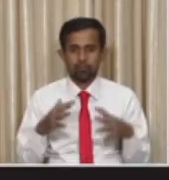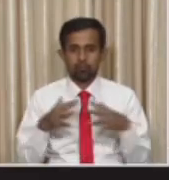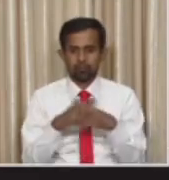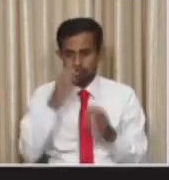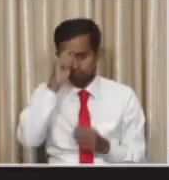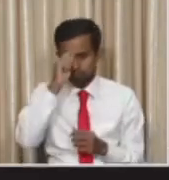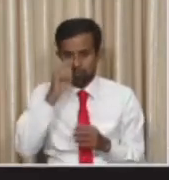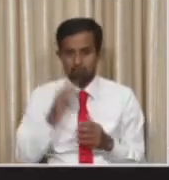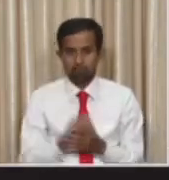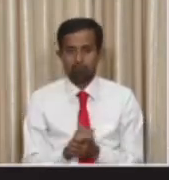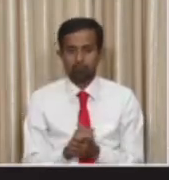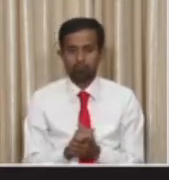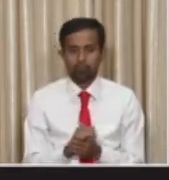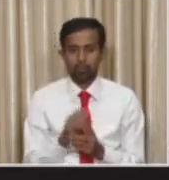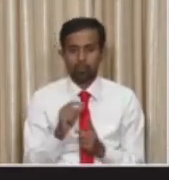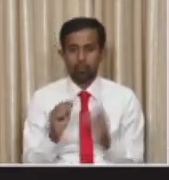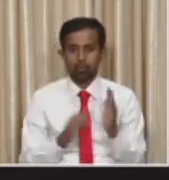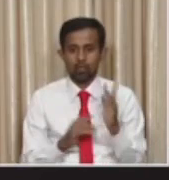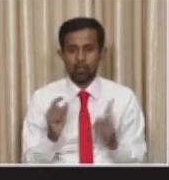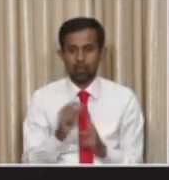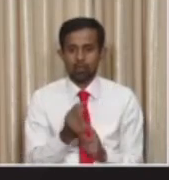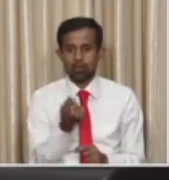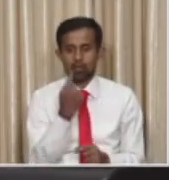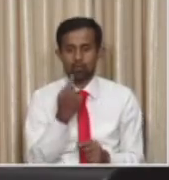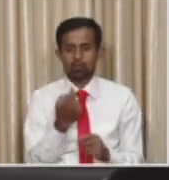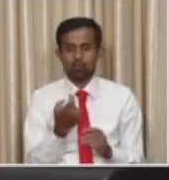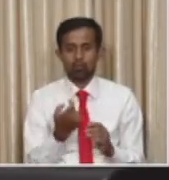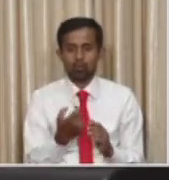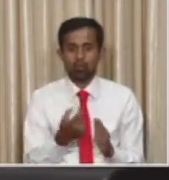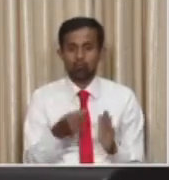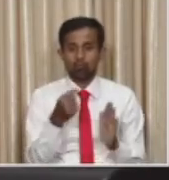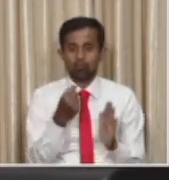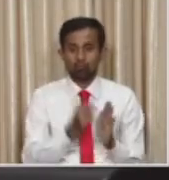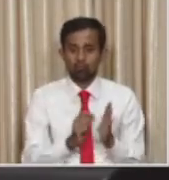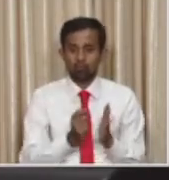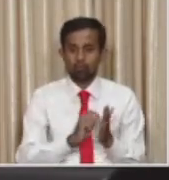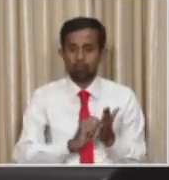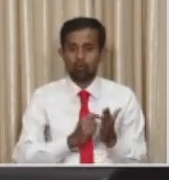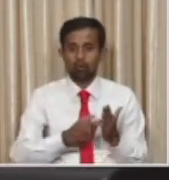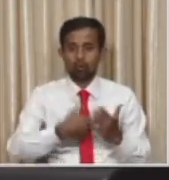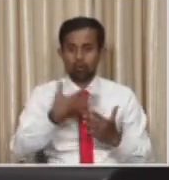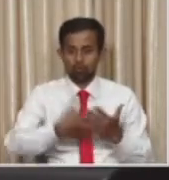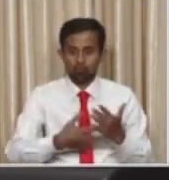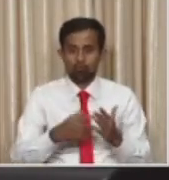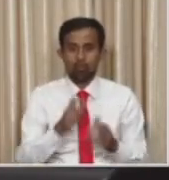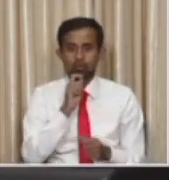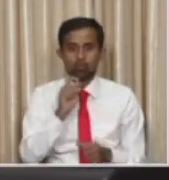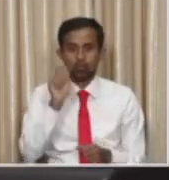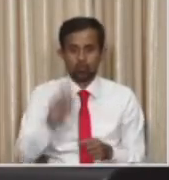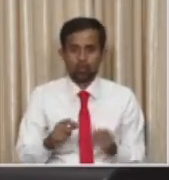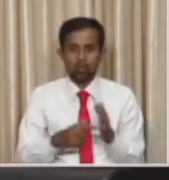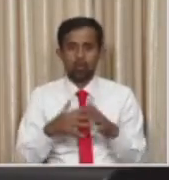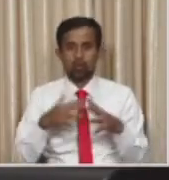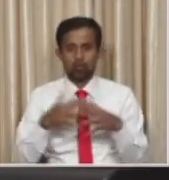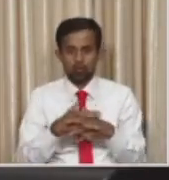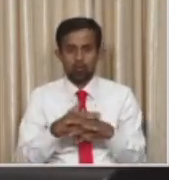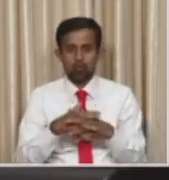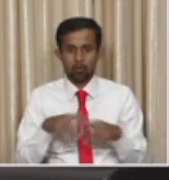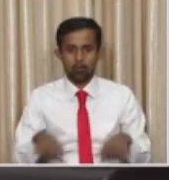ගරු සභාපතිතුමනි, ගරු මන්ත්‍රීතුමිය, නොගැන මේ රෙකෝඩ ජජස්ලා ඒක අපි අදාළ නීති ප්‍රතිපත්ති මේ